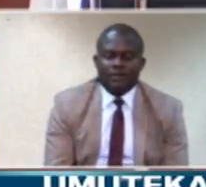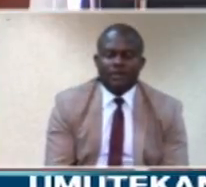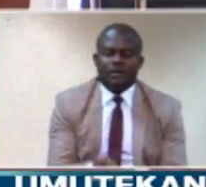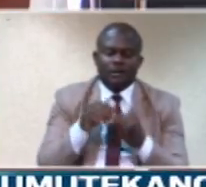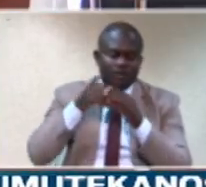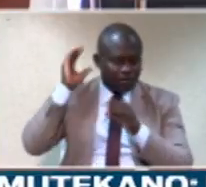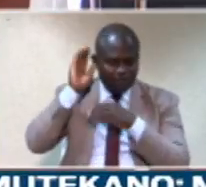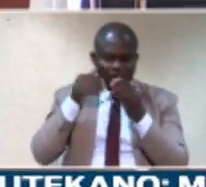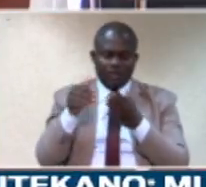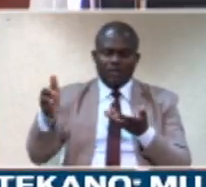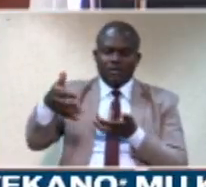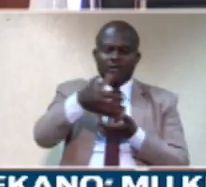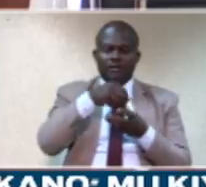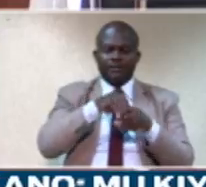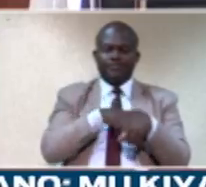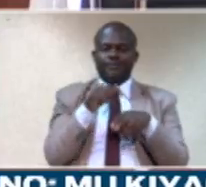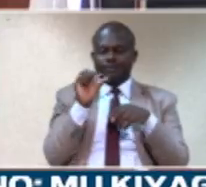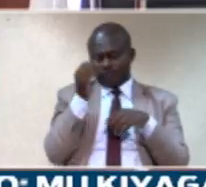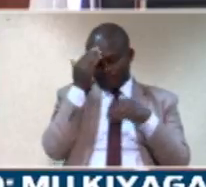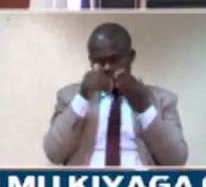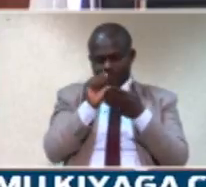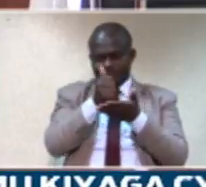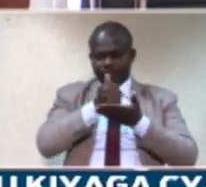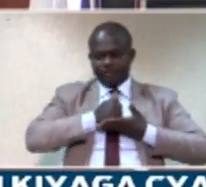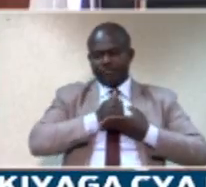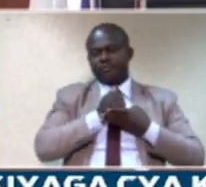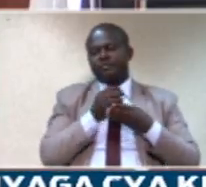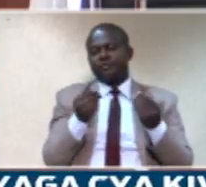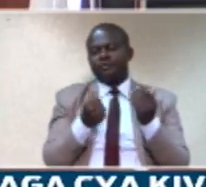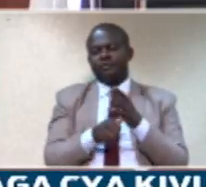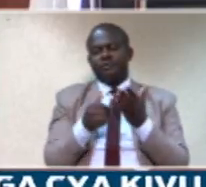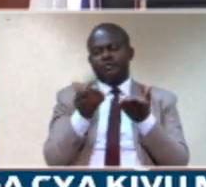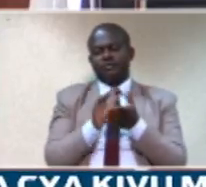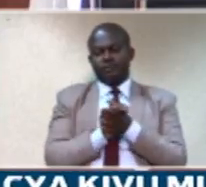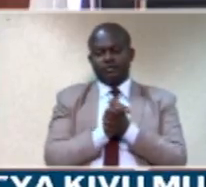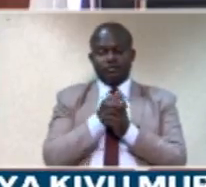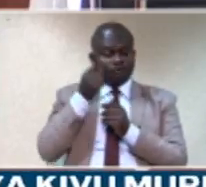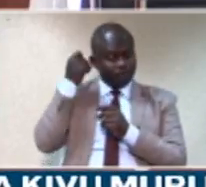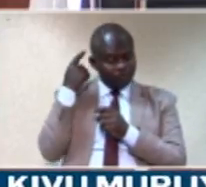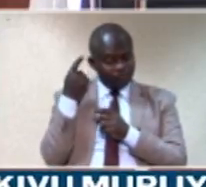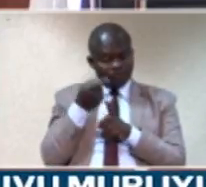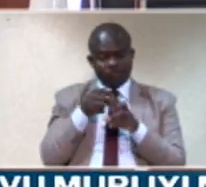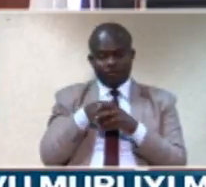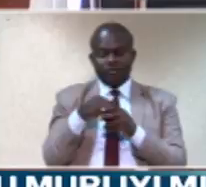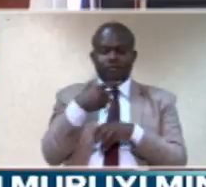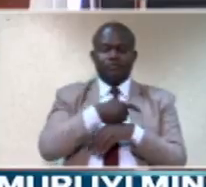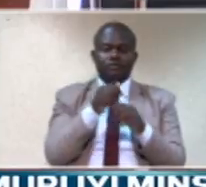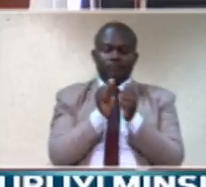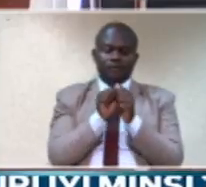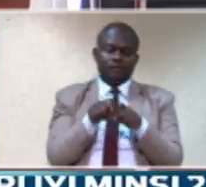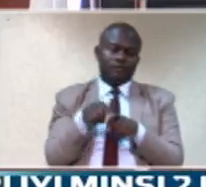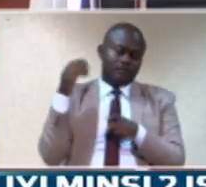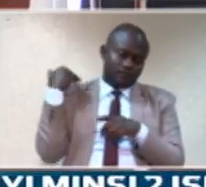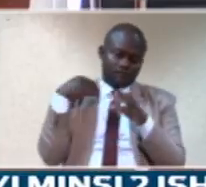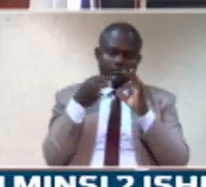gitoya adufashe mu kunoza ingamba zari zisanzwe zihari mu kurwanya iki cyorezo. Kumva rero ikizava muri iyi minsi 10 nkuko nabivuze